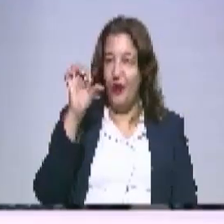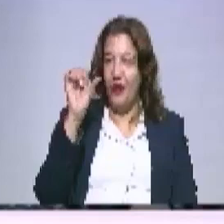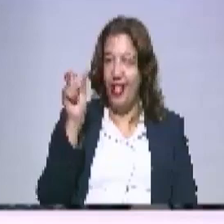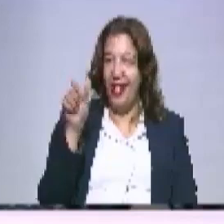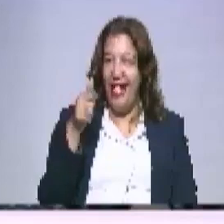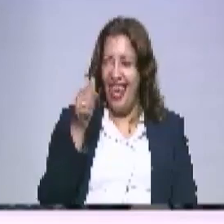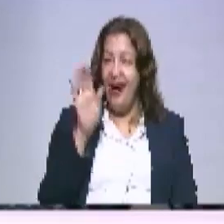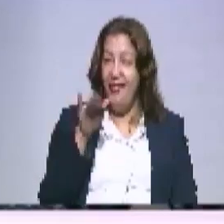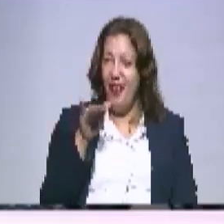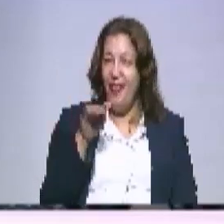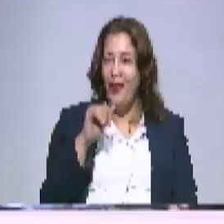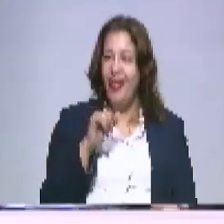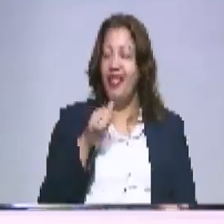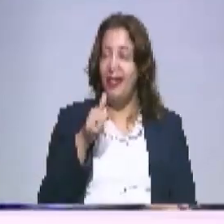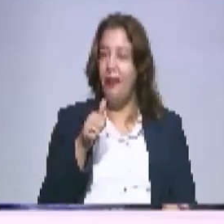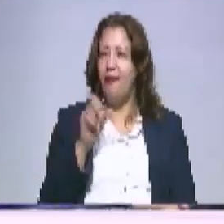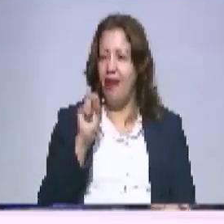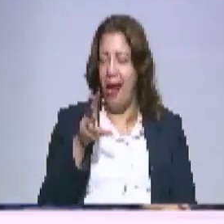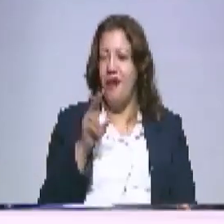بالك عشان تبقى عارفه. أيوة. قول لها برضو